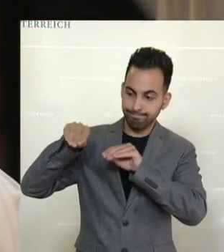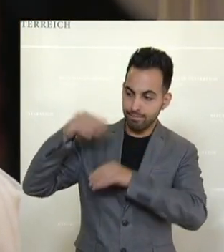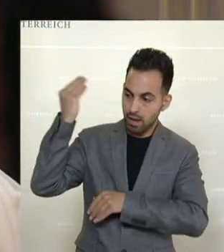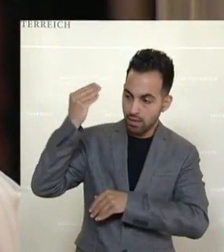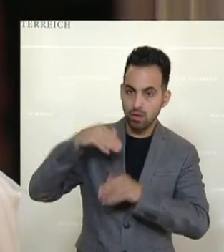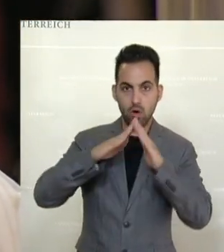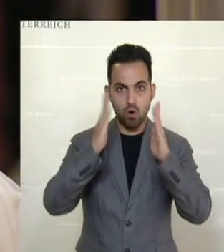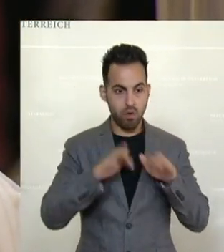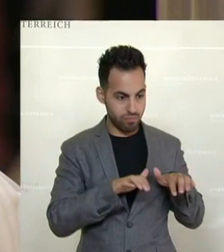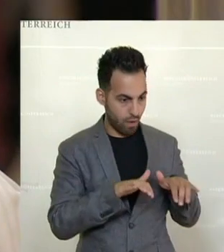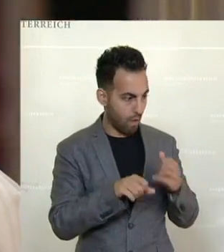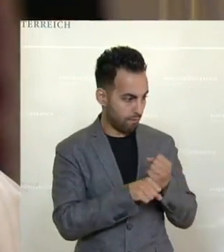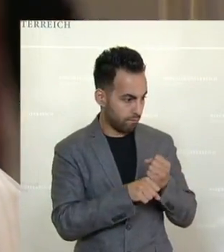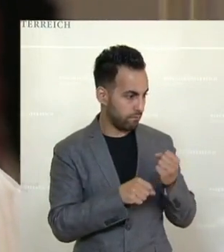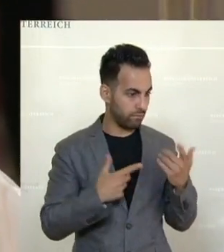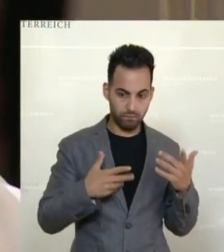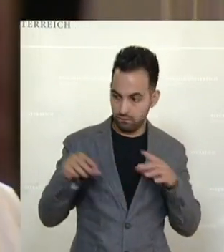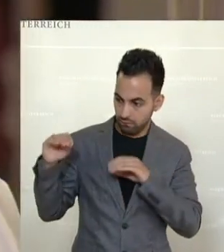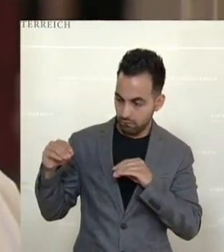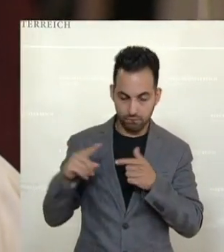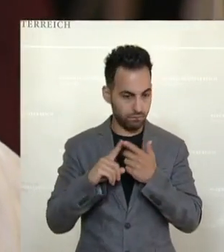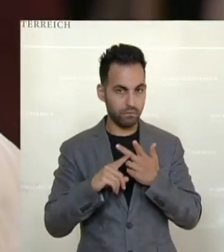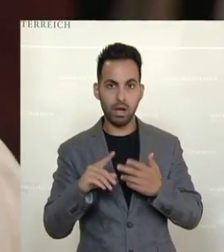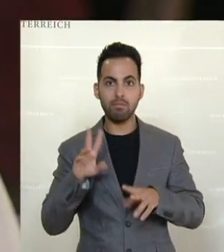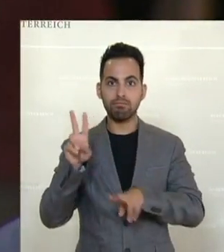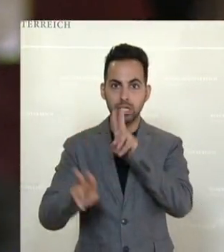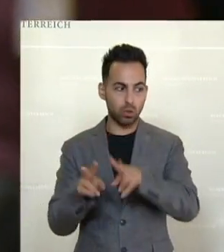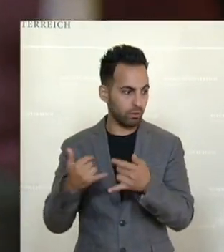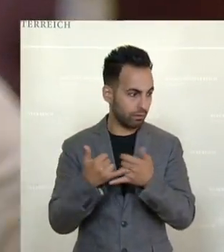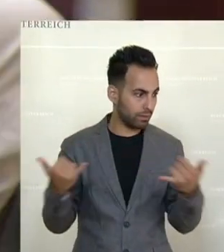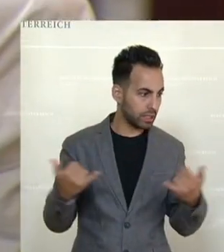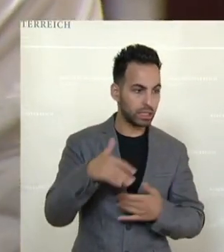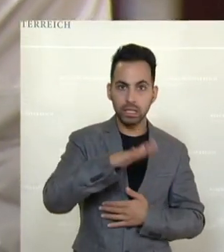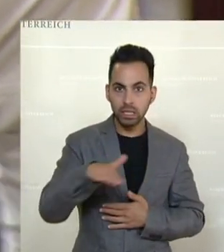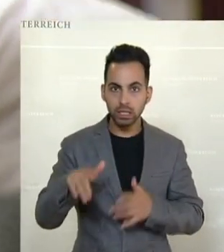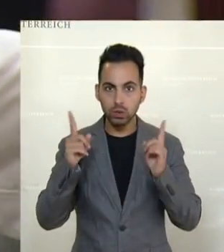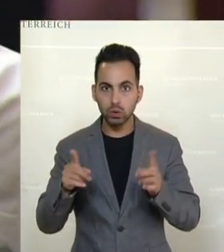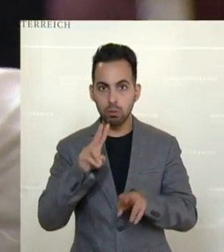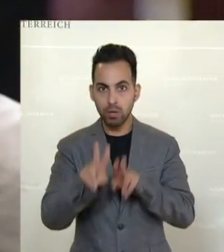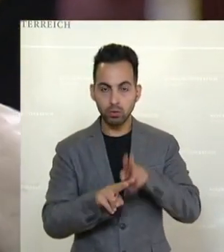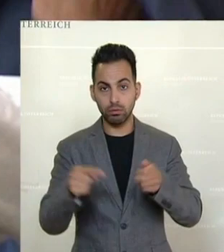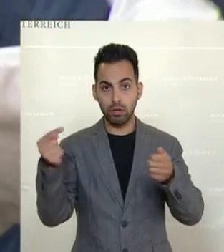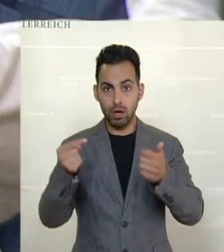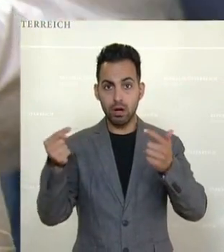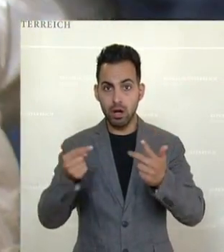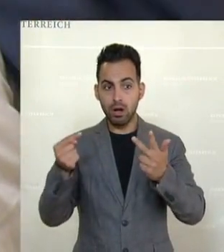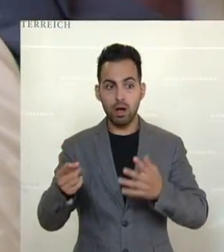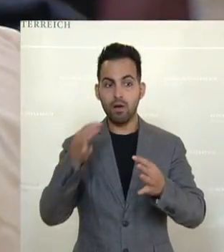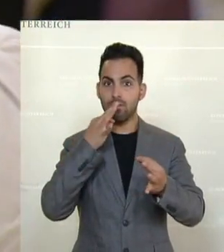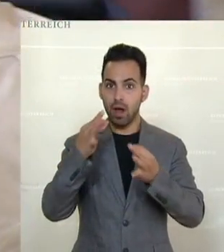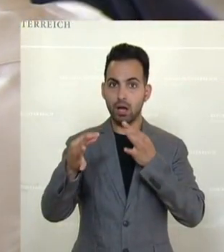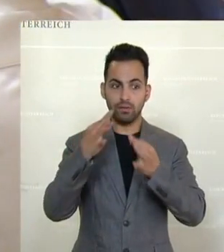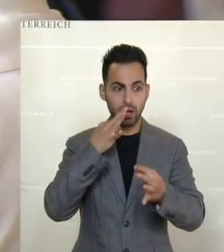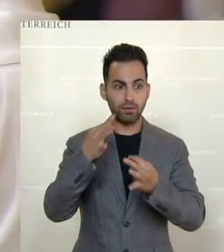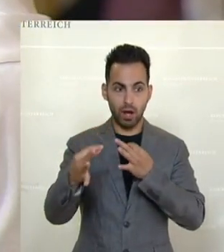mit Homeoffice, die Frage der Betreuung, wie betreuen wir unsere Kinder, das alles waren also Fragen, die